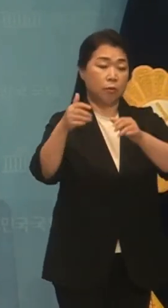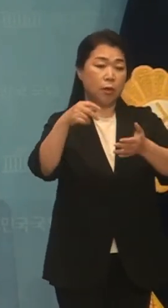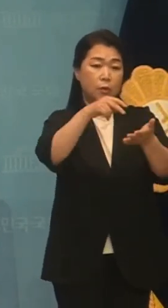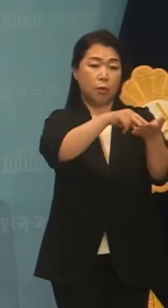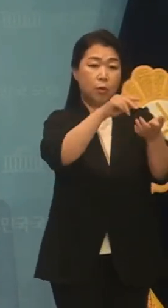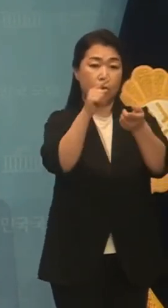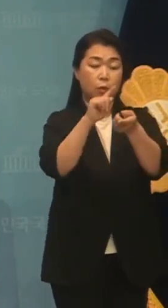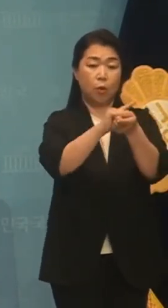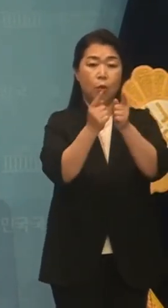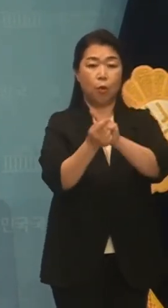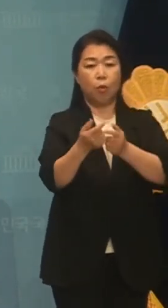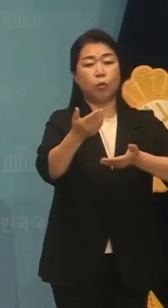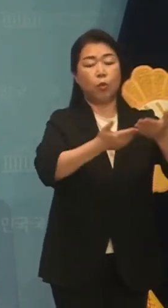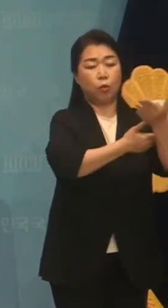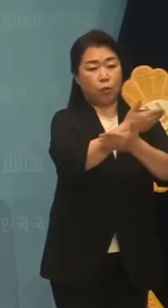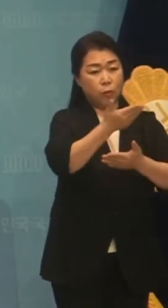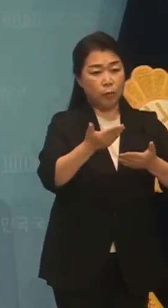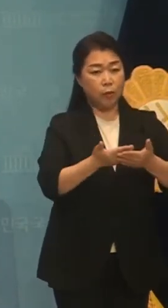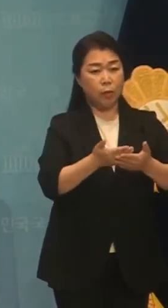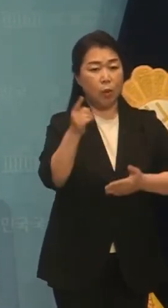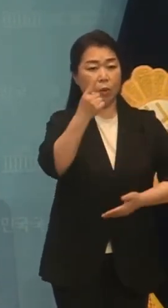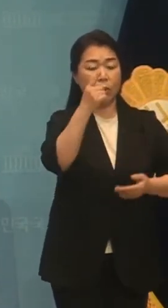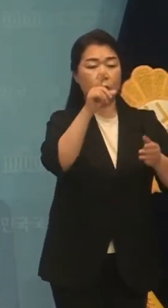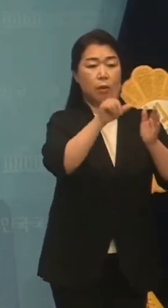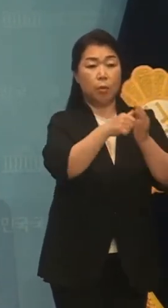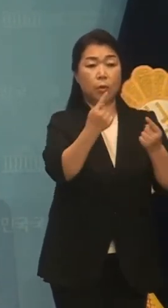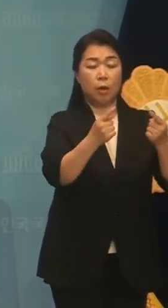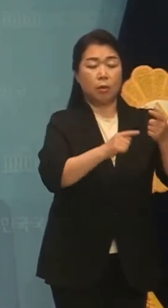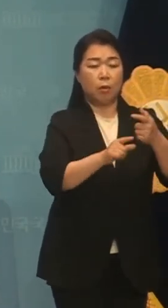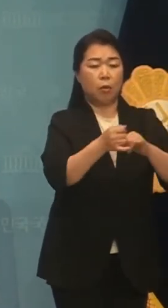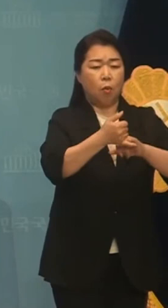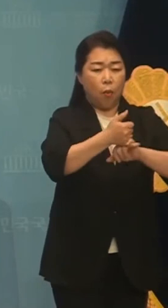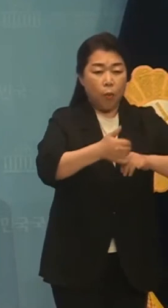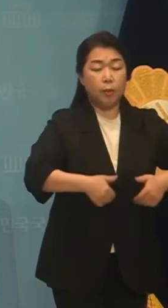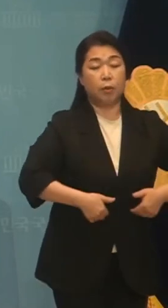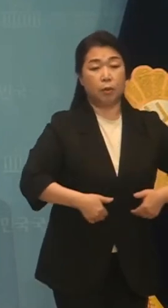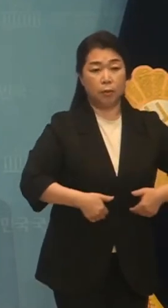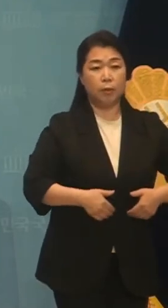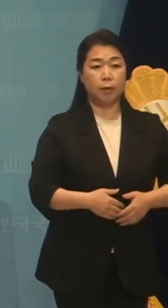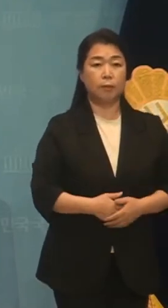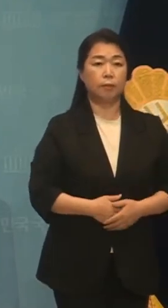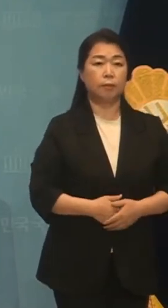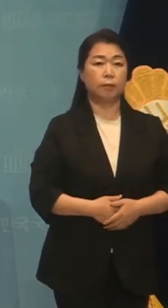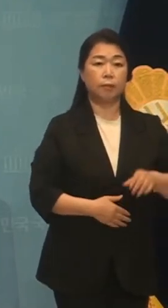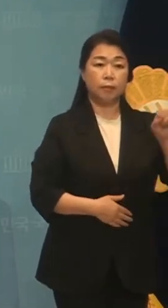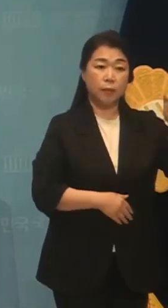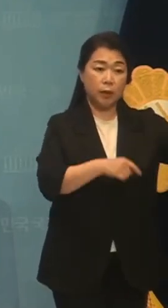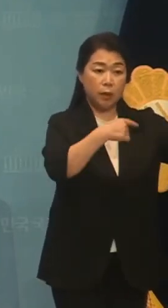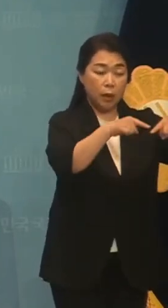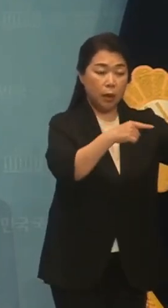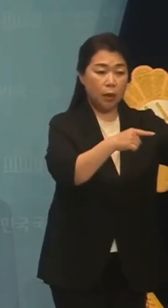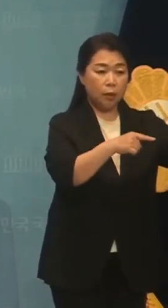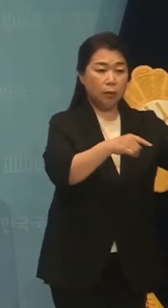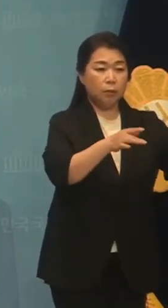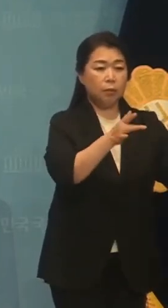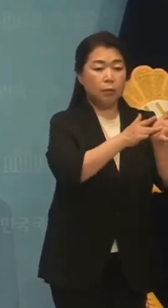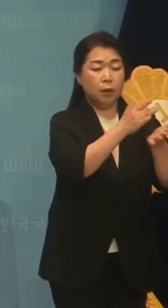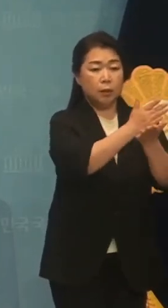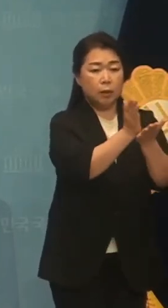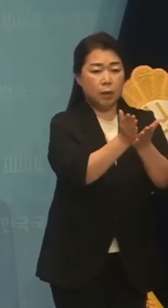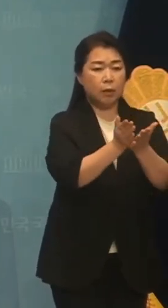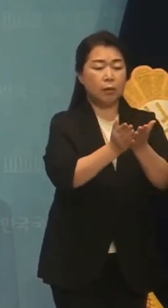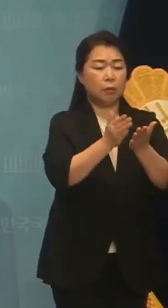상호 교류 협력이 어느 때보다도 절실한 감염병 시기입니다. 야당의 백신 종류별